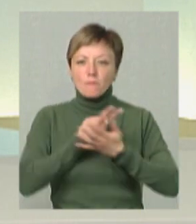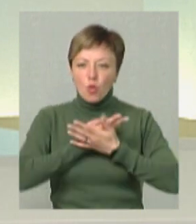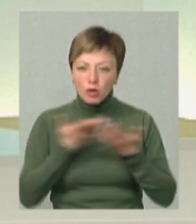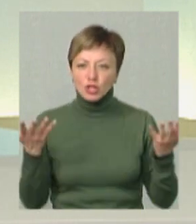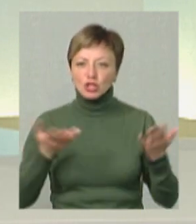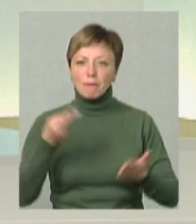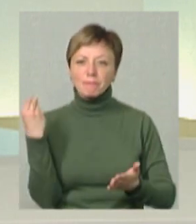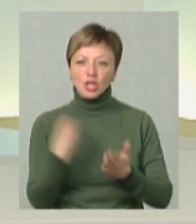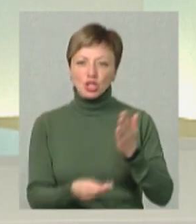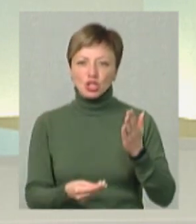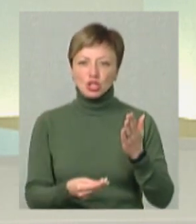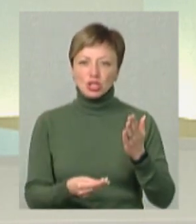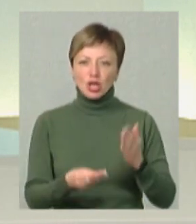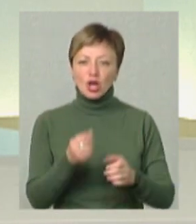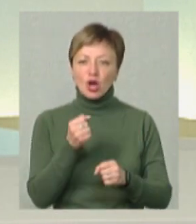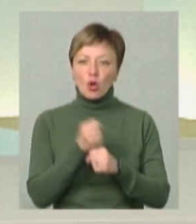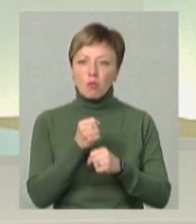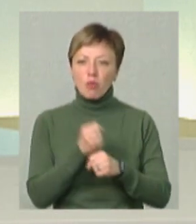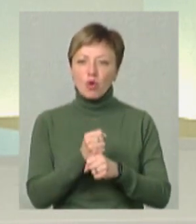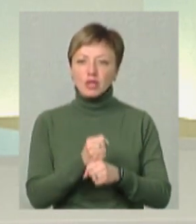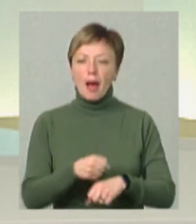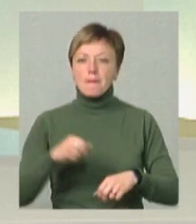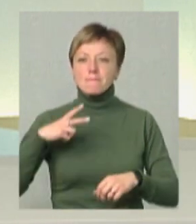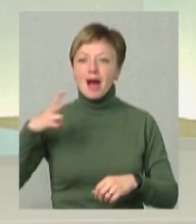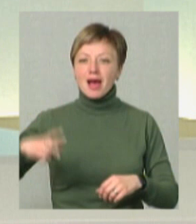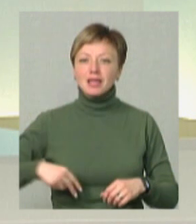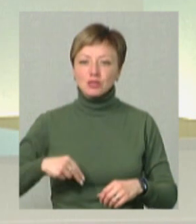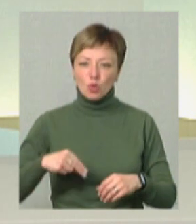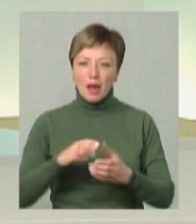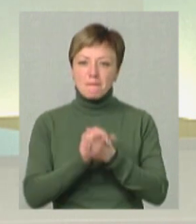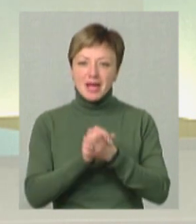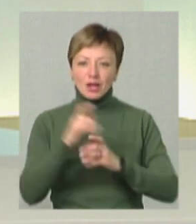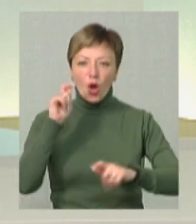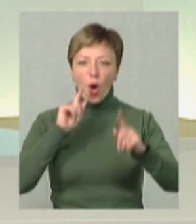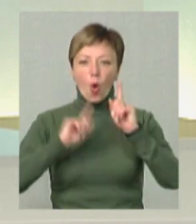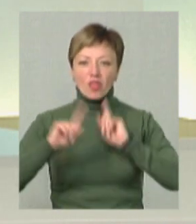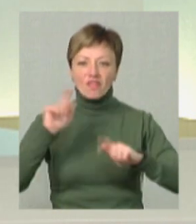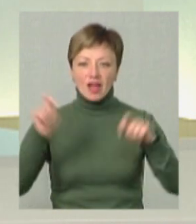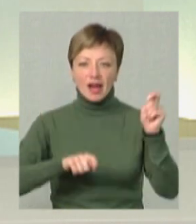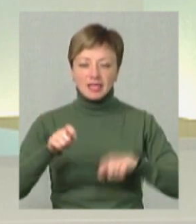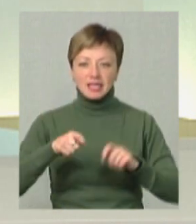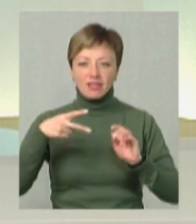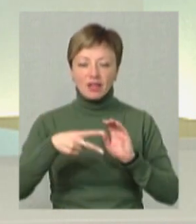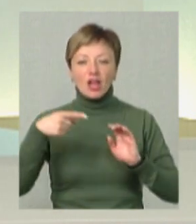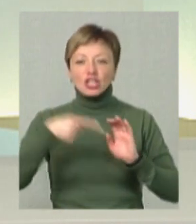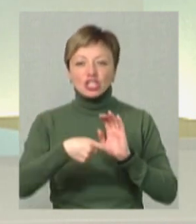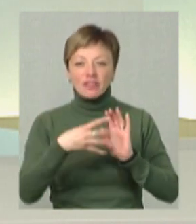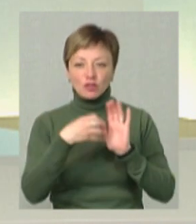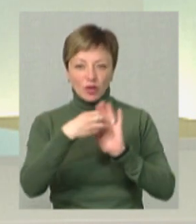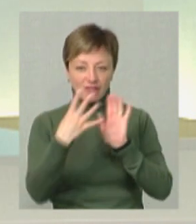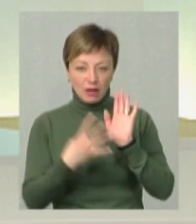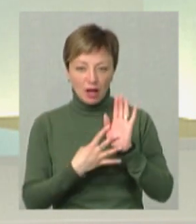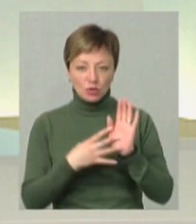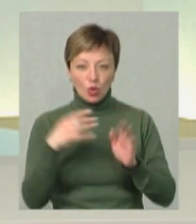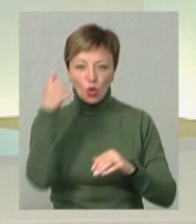Публічне приниження роботою Паризької мирної конференції в 19-му році і умовами Версальського